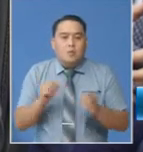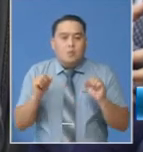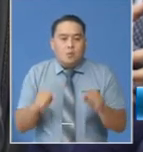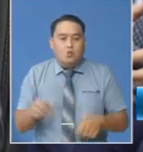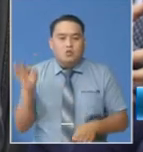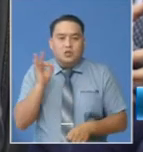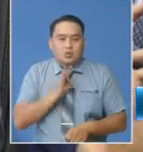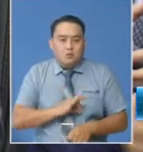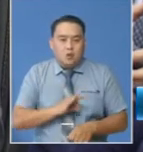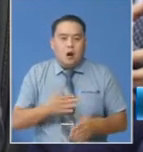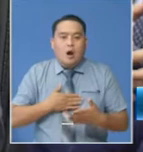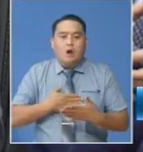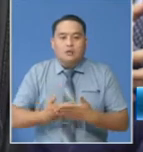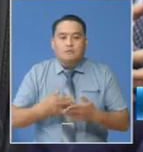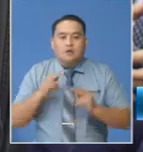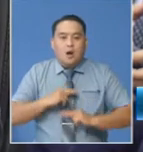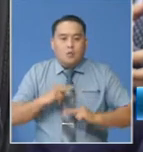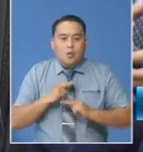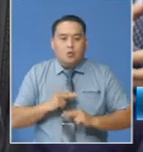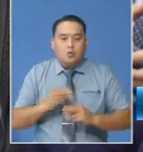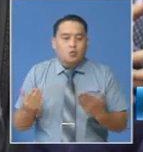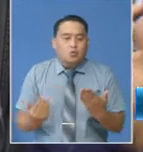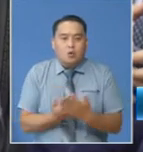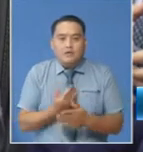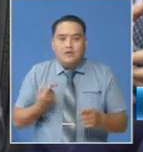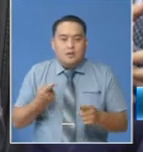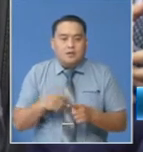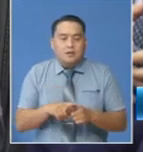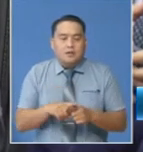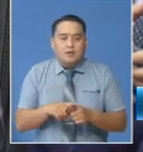будет использовать. Очень активно работаем по современной технике, по